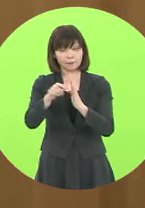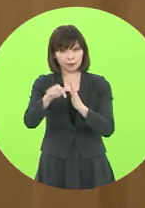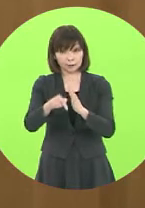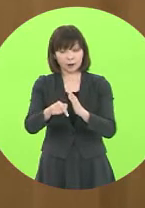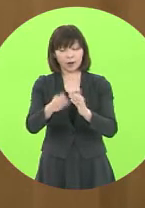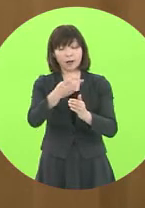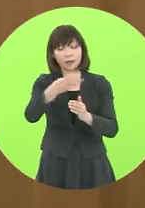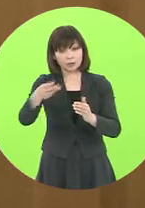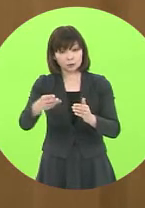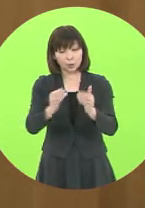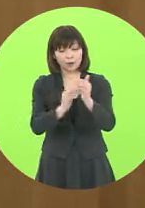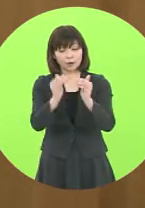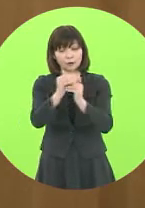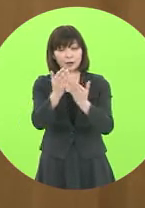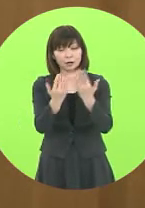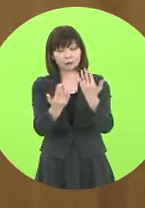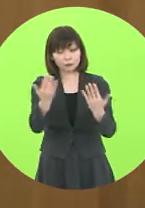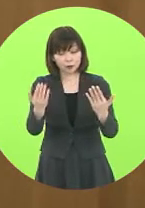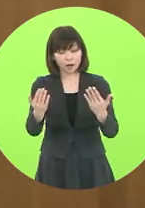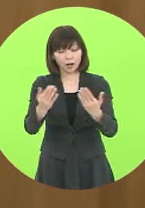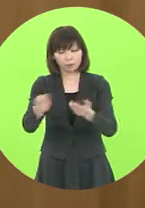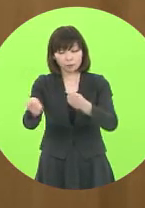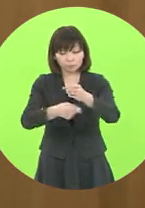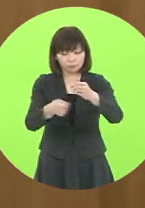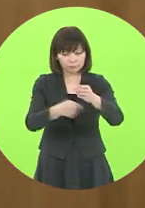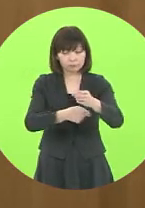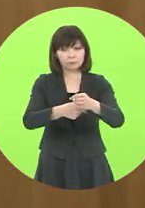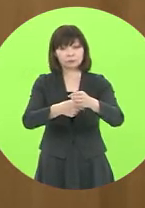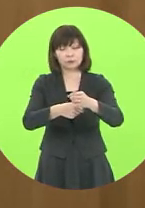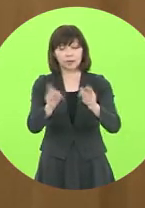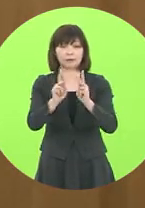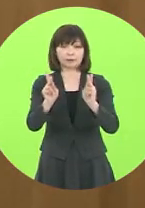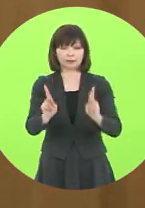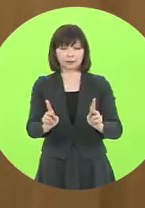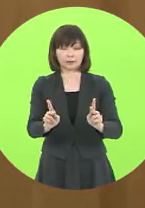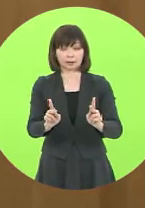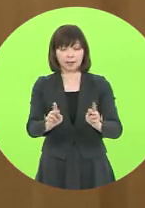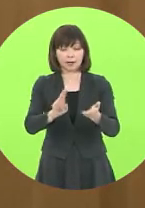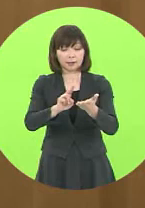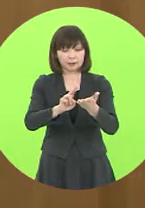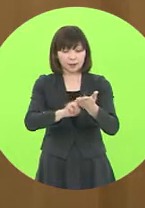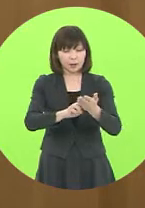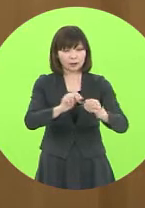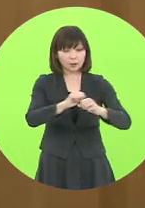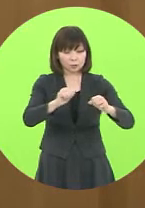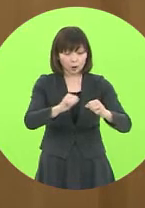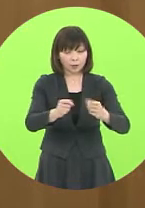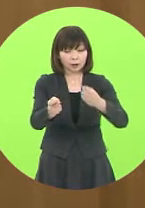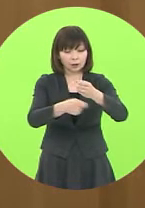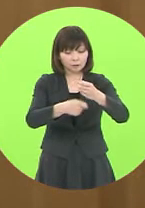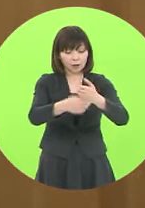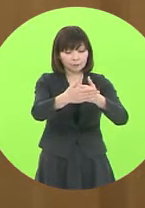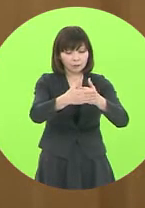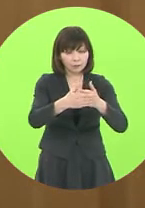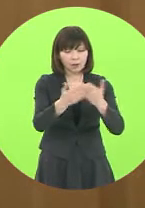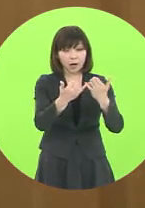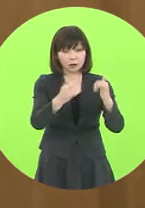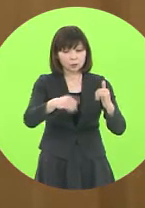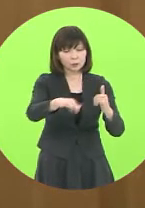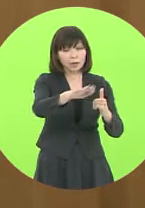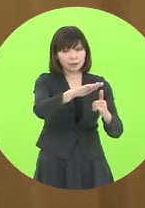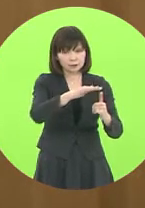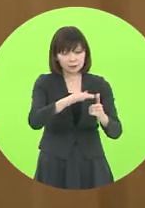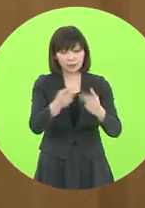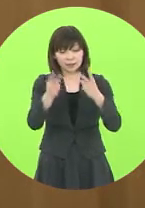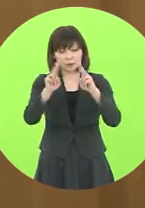草の除去等が大きな課題となっています。仮に指定する面積の 竹草等を除去してくださった方々に、広島